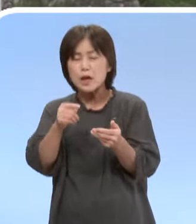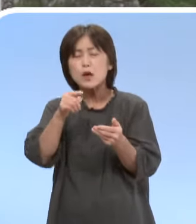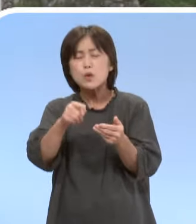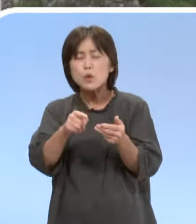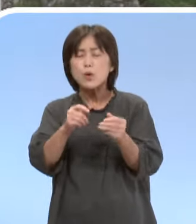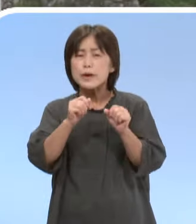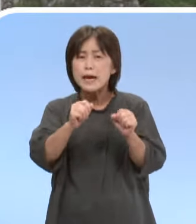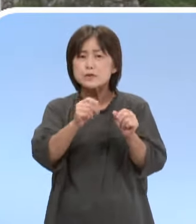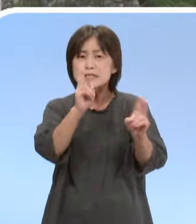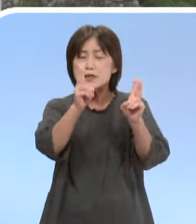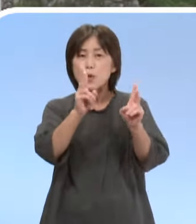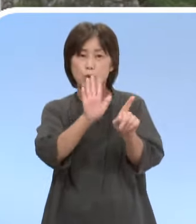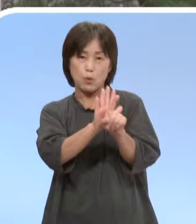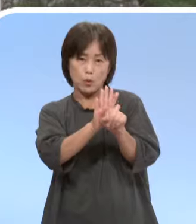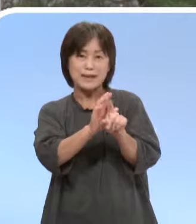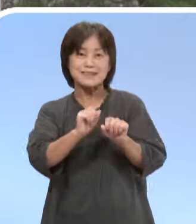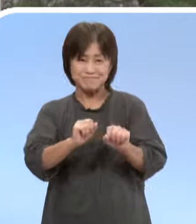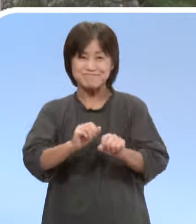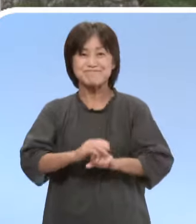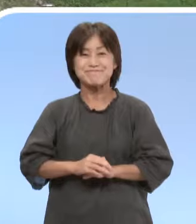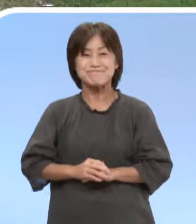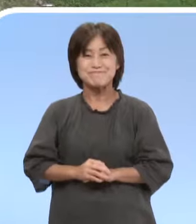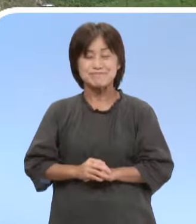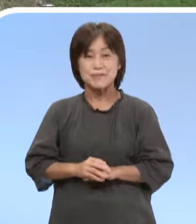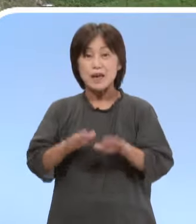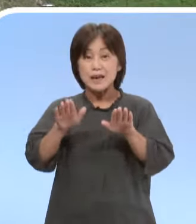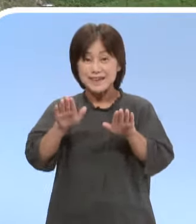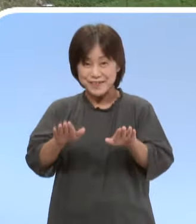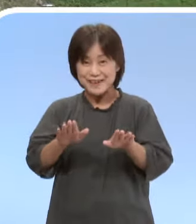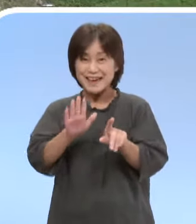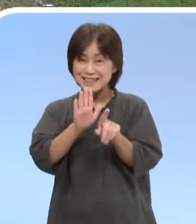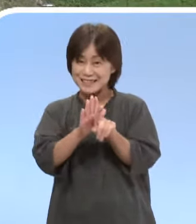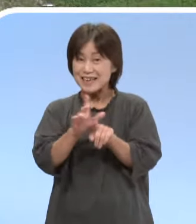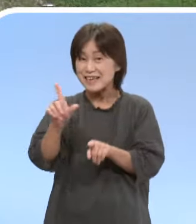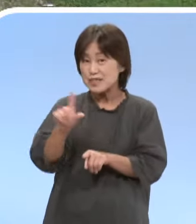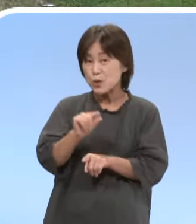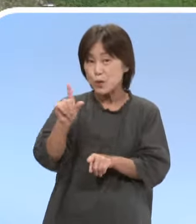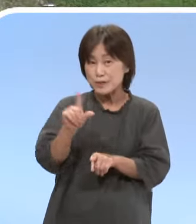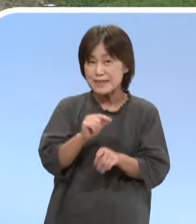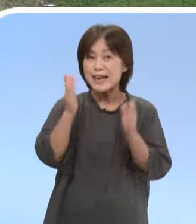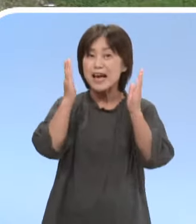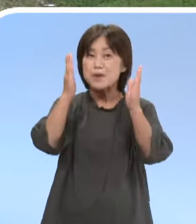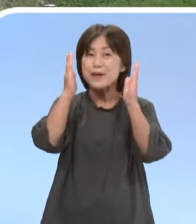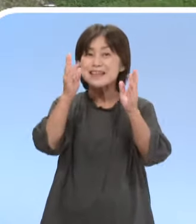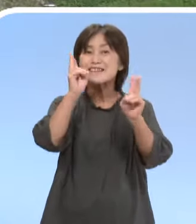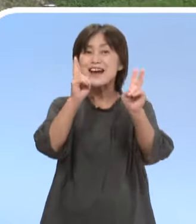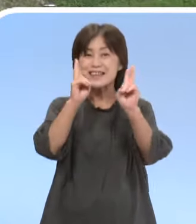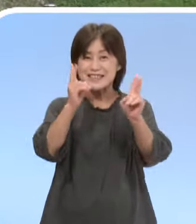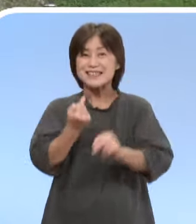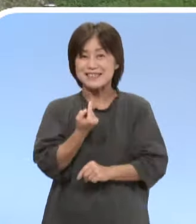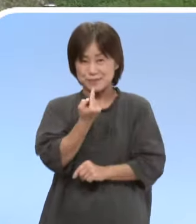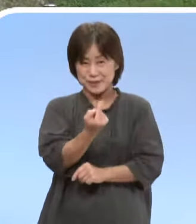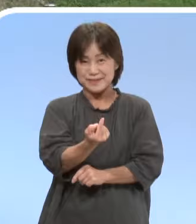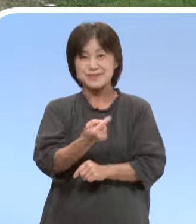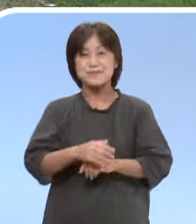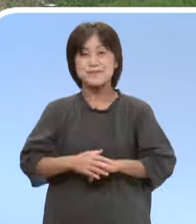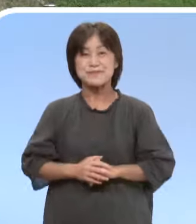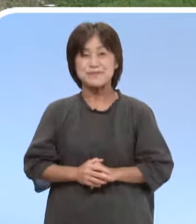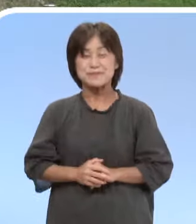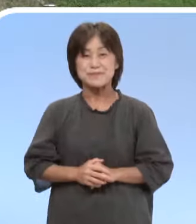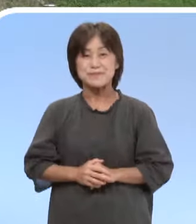野を切り開く企業などを応援しています。今回はその支援を活用して頑張っている会社を訪ねます